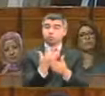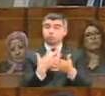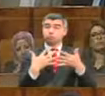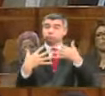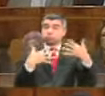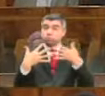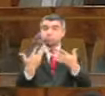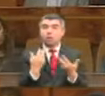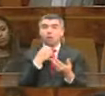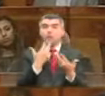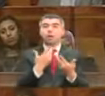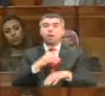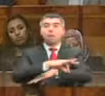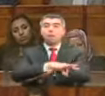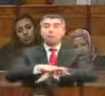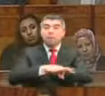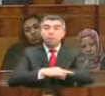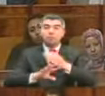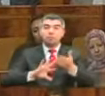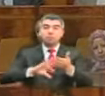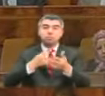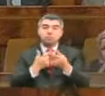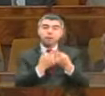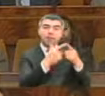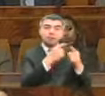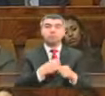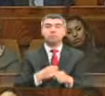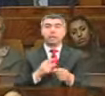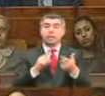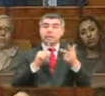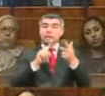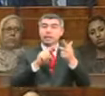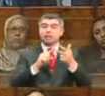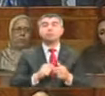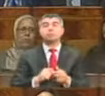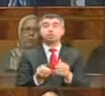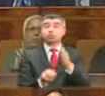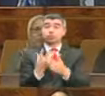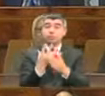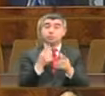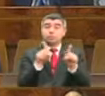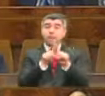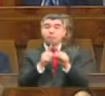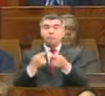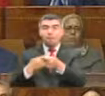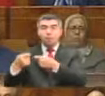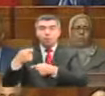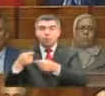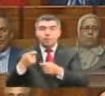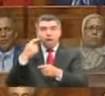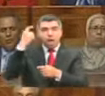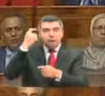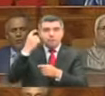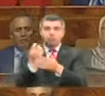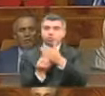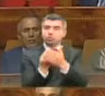إصلاح الإدارة وترسيخ الحكامة الجيدة. ثالثاً، تطوير النموذج الاقتصادي